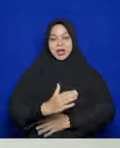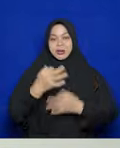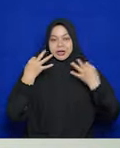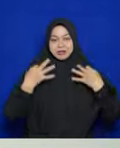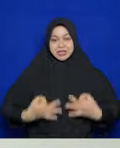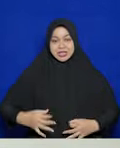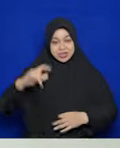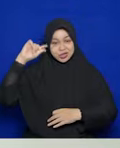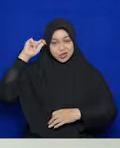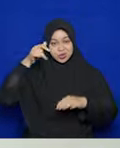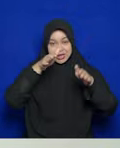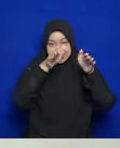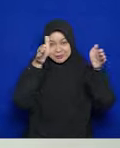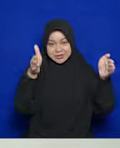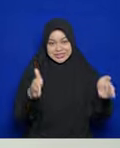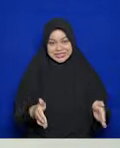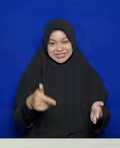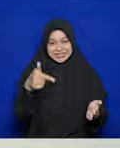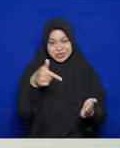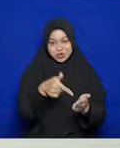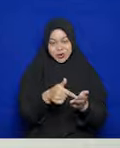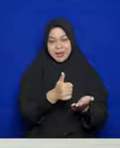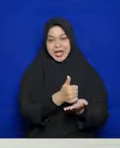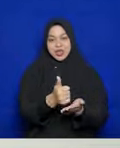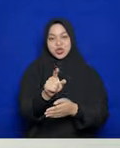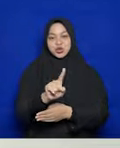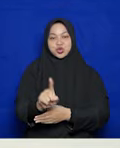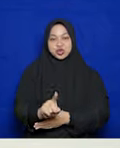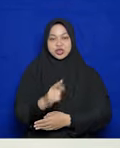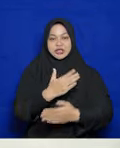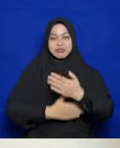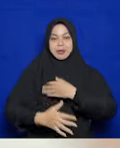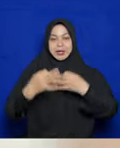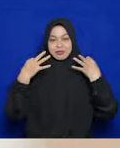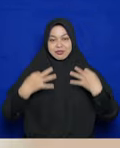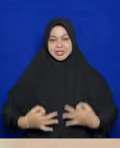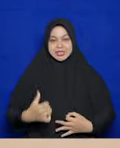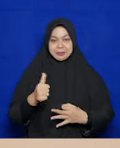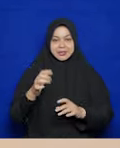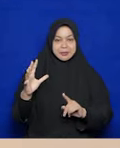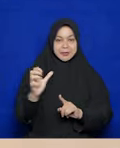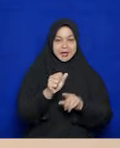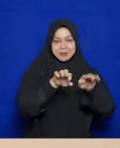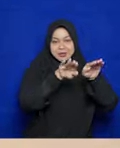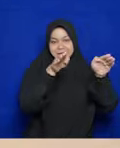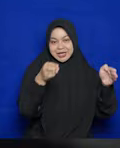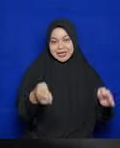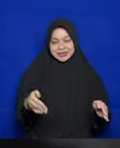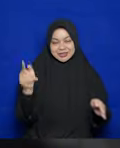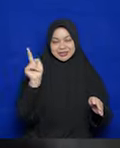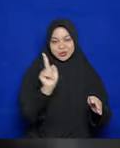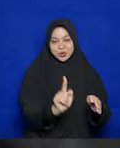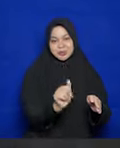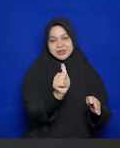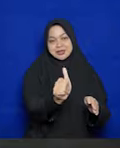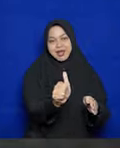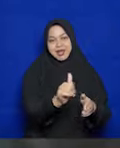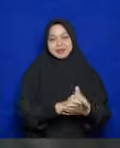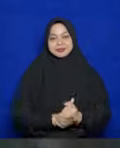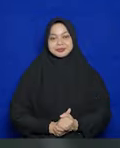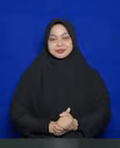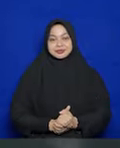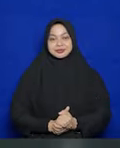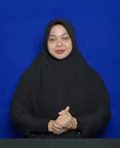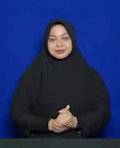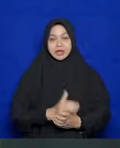yang kesulitan di bilik suara bantu terlebih dahulu agar teman di fabel fisik dapat menggapai meja pencoblosan